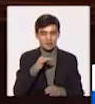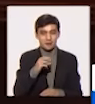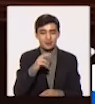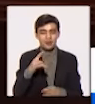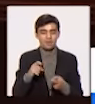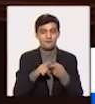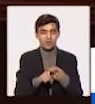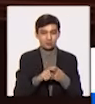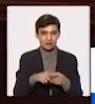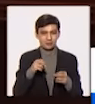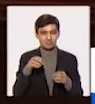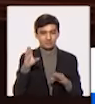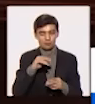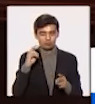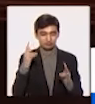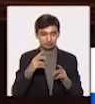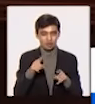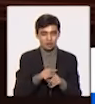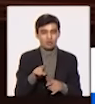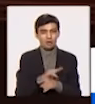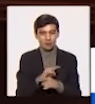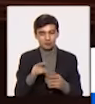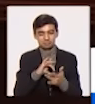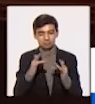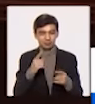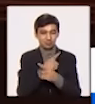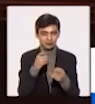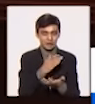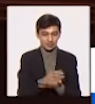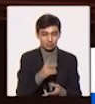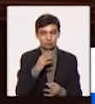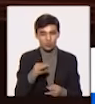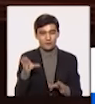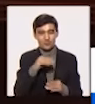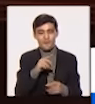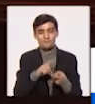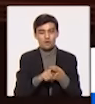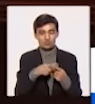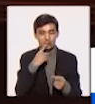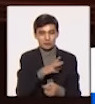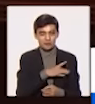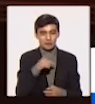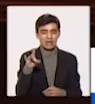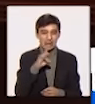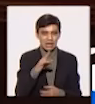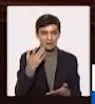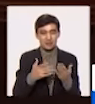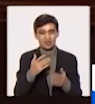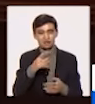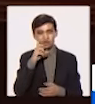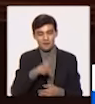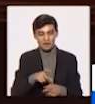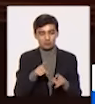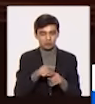Коронавирусқа қатысты шынайы ақпараттардан бөлек жалған қауесеттерде тарап жатыр. Бұл вирус кейбіреулер айтып жүргендей ұлтқа, дінге қарамайды. Тағы бір